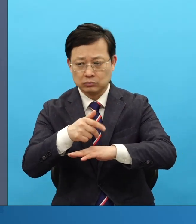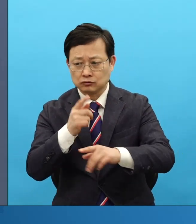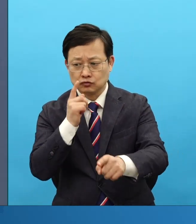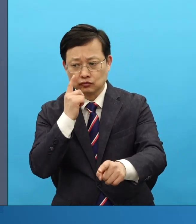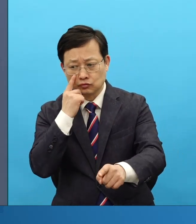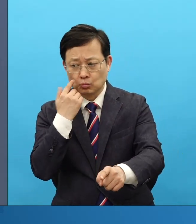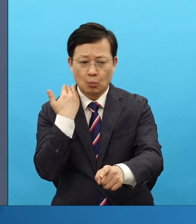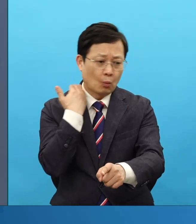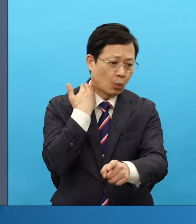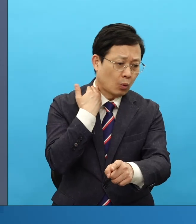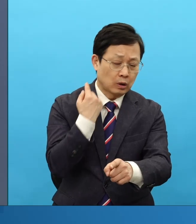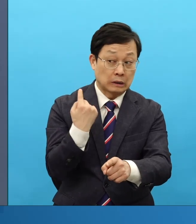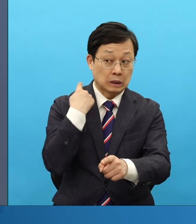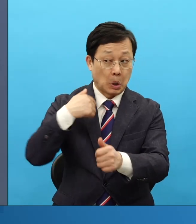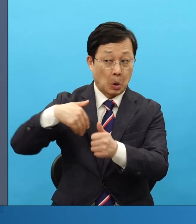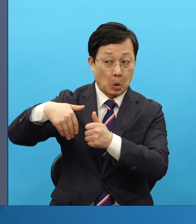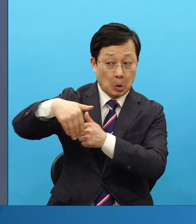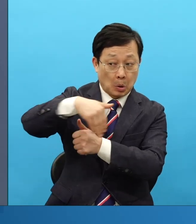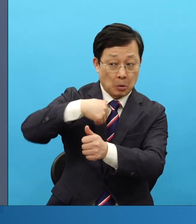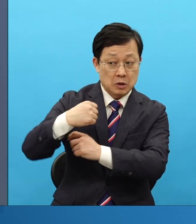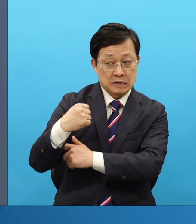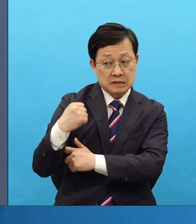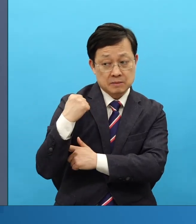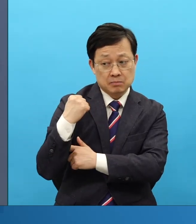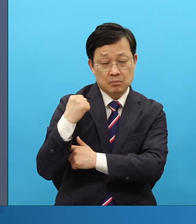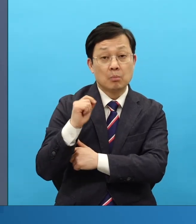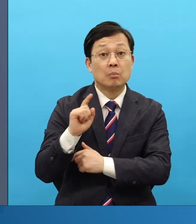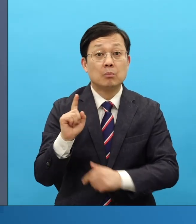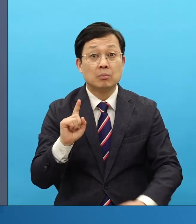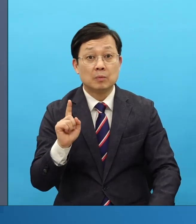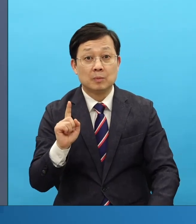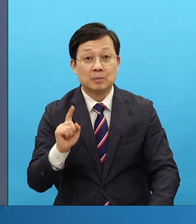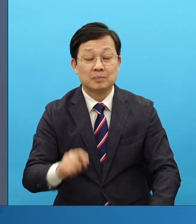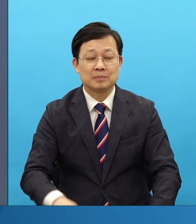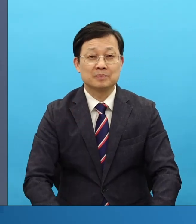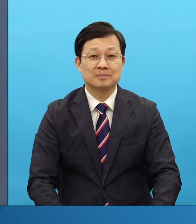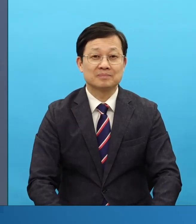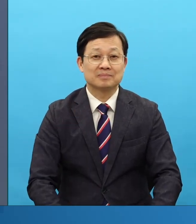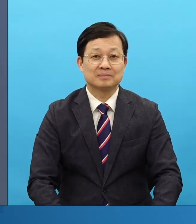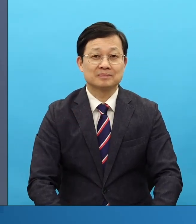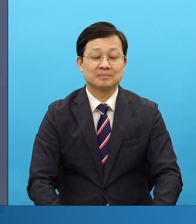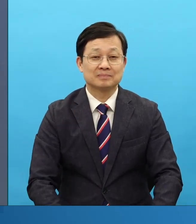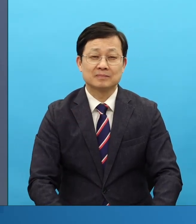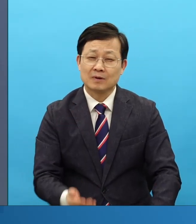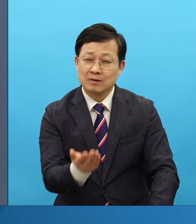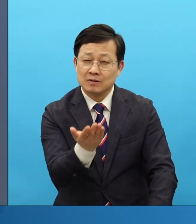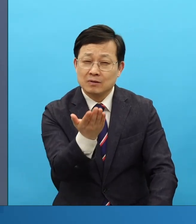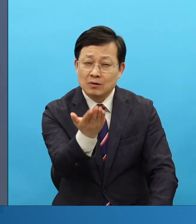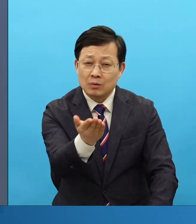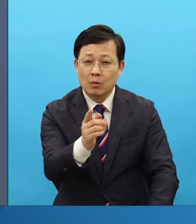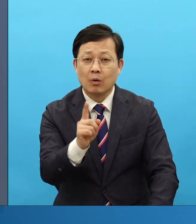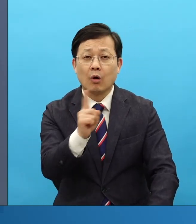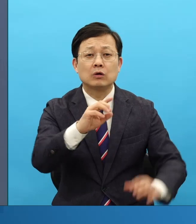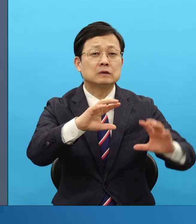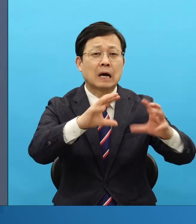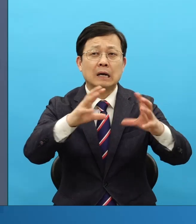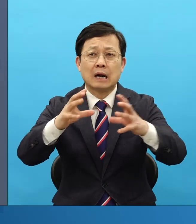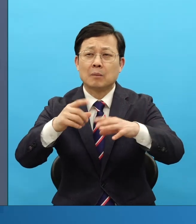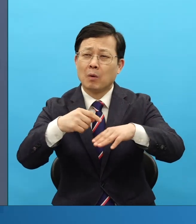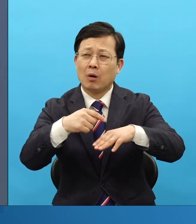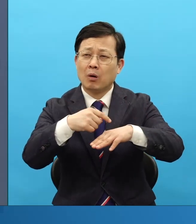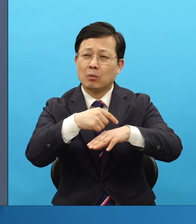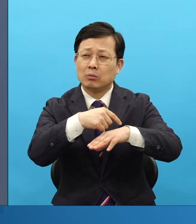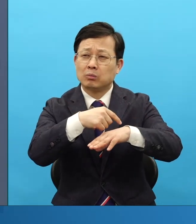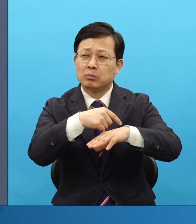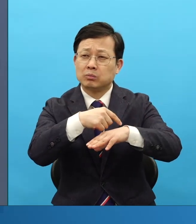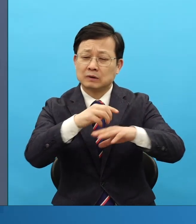보이는 배경이 있습니다. But on that journey, there is a background that is unseen to the eye. 여러분이 어느 나라 사람이냐 거기